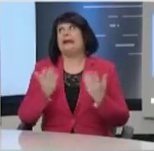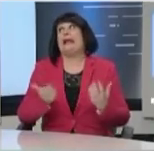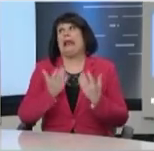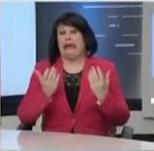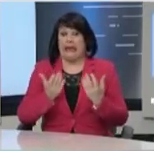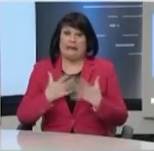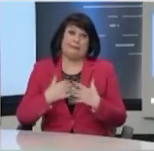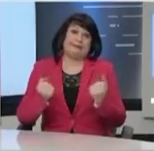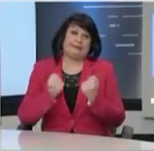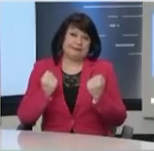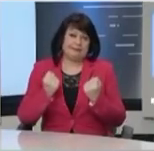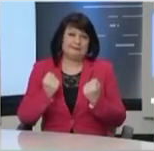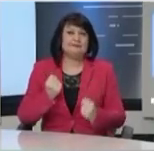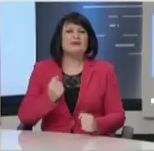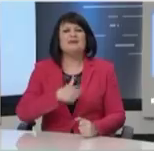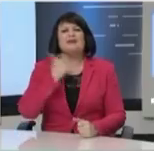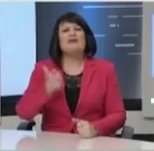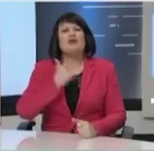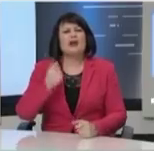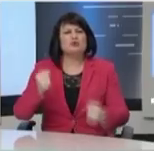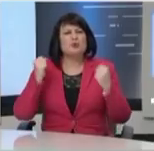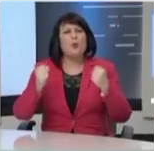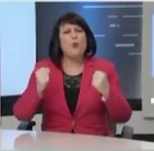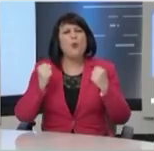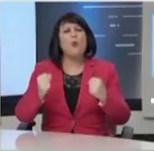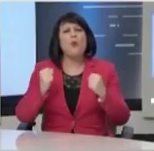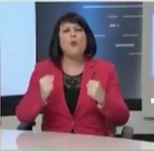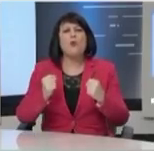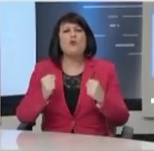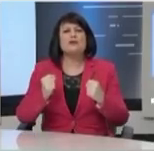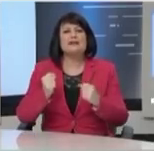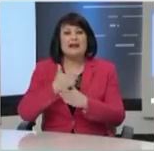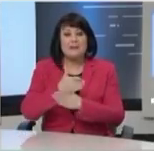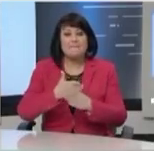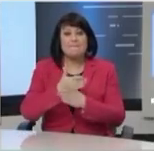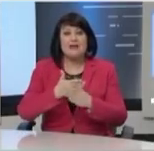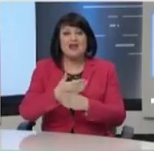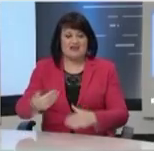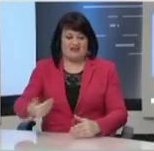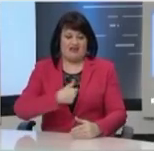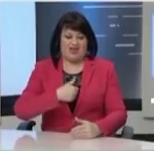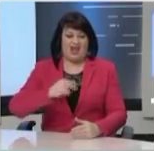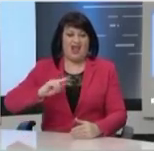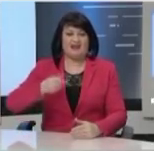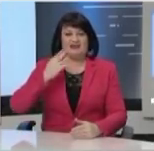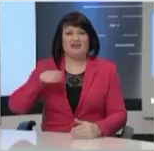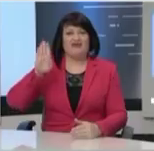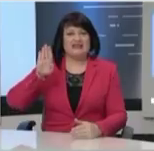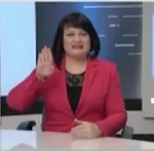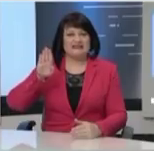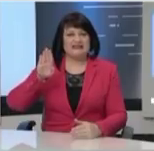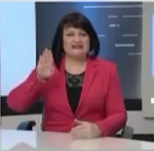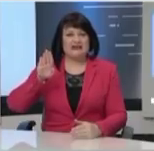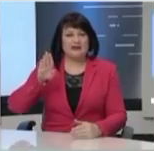την συμφωνία, να φωνάζουν τα εξής συνθήματα. Μαχαίρι στην καρδιά του κάθε αντιφασίστα. Κύριε Καράουγλου,